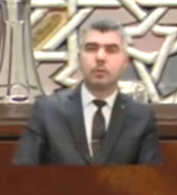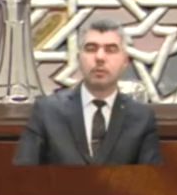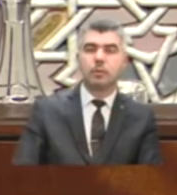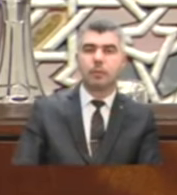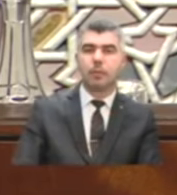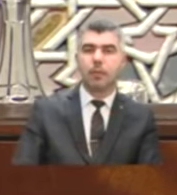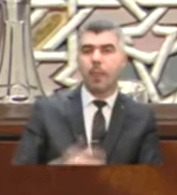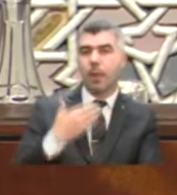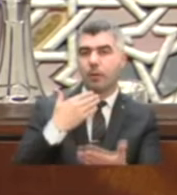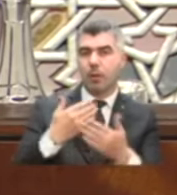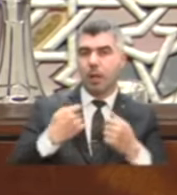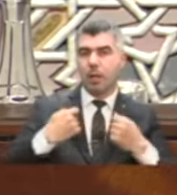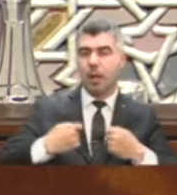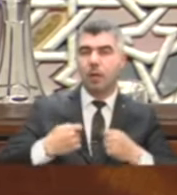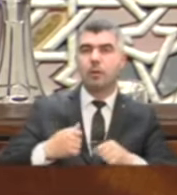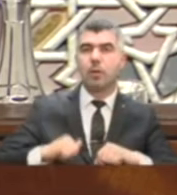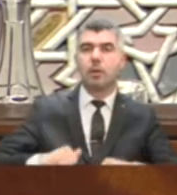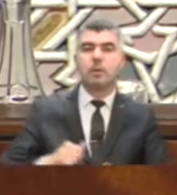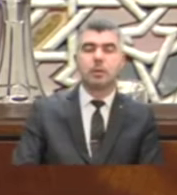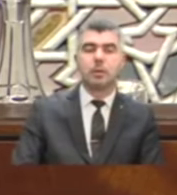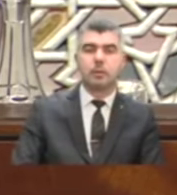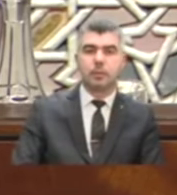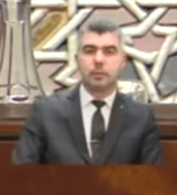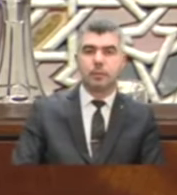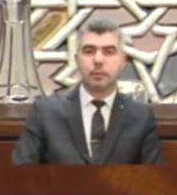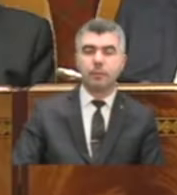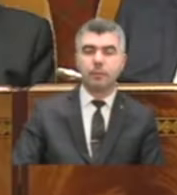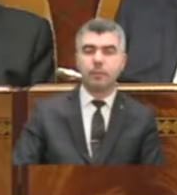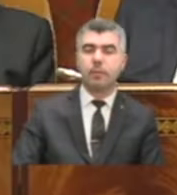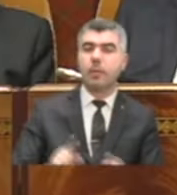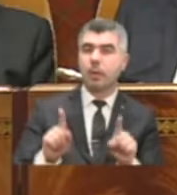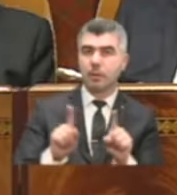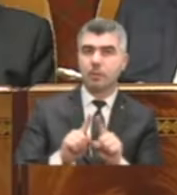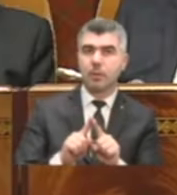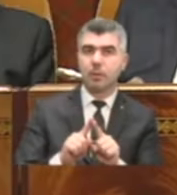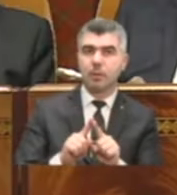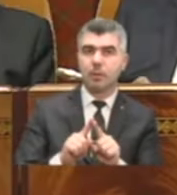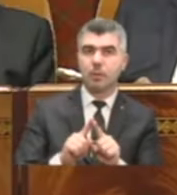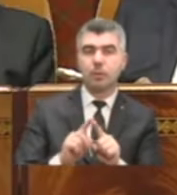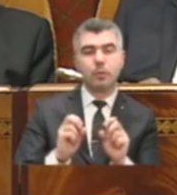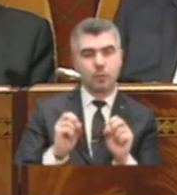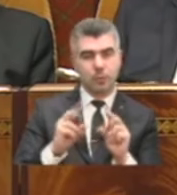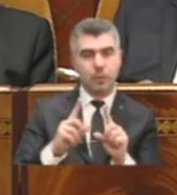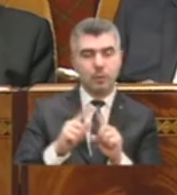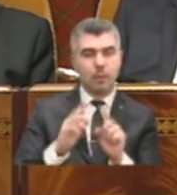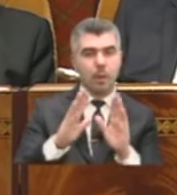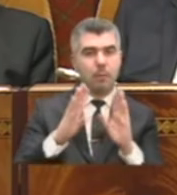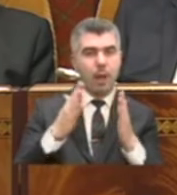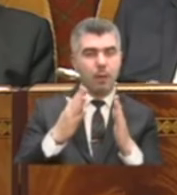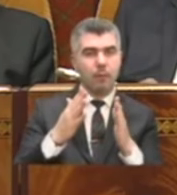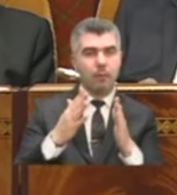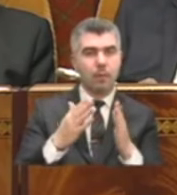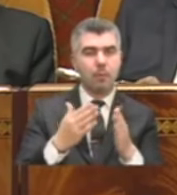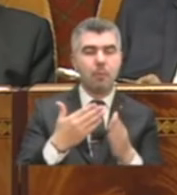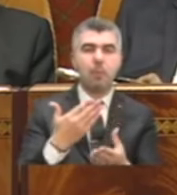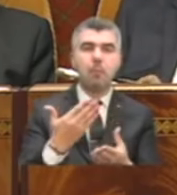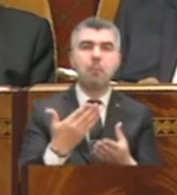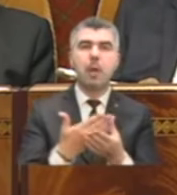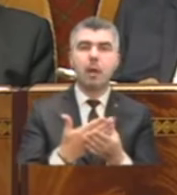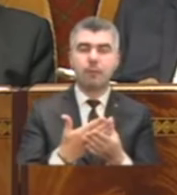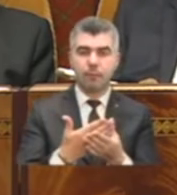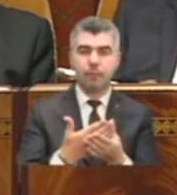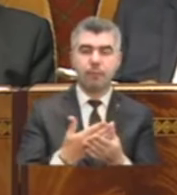سيد الرئيس. سيد الوزير المحترم، نتمين المجهودات ديالكم في تحريك ملف ظل